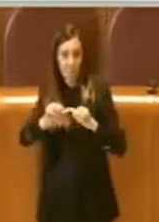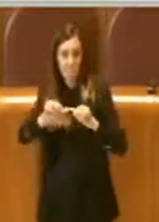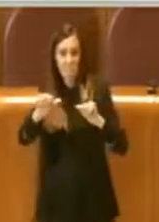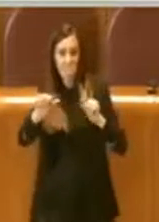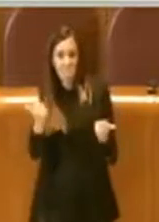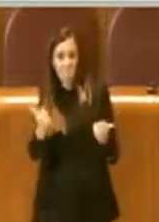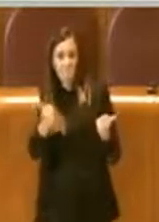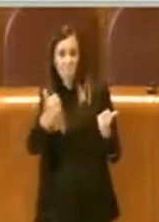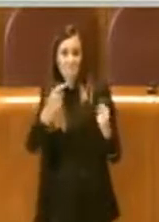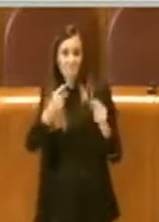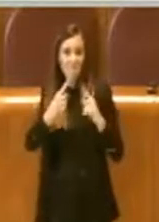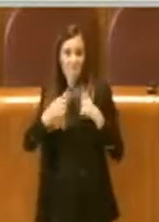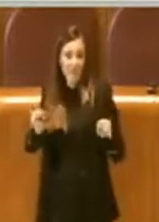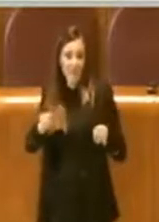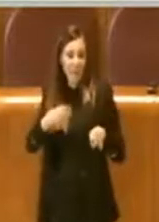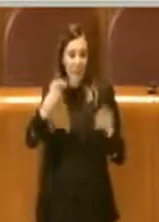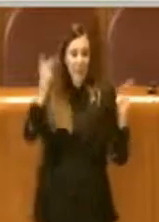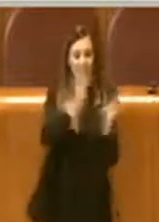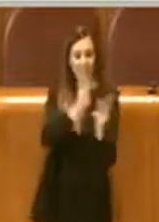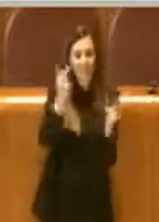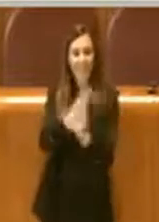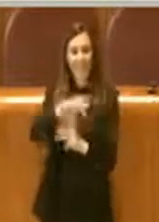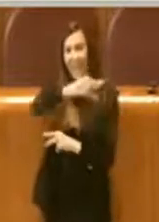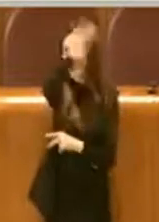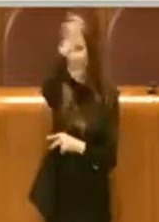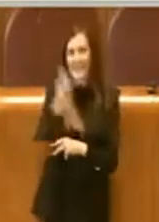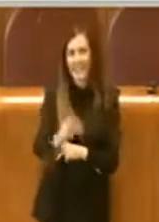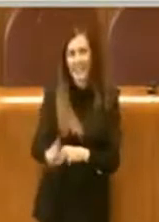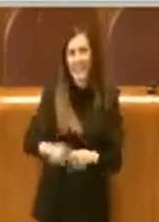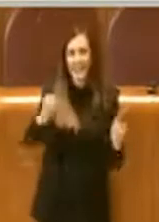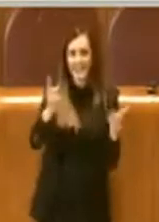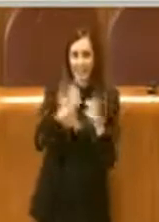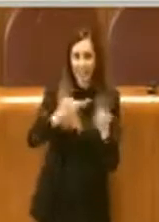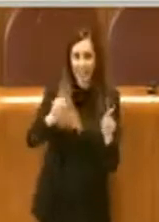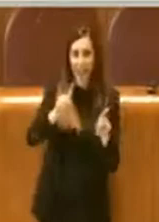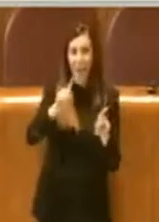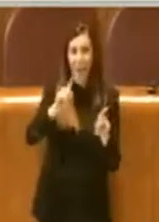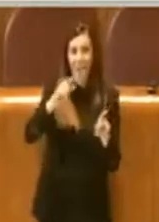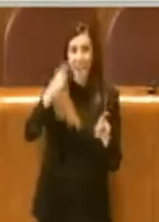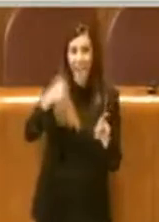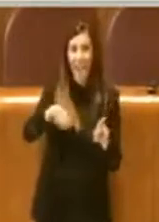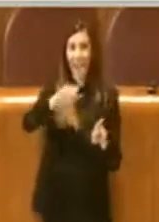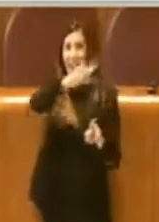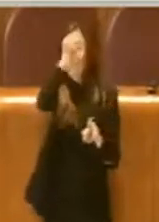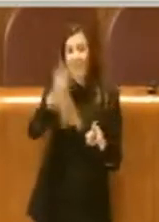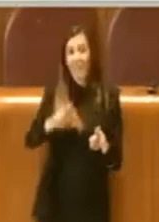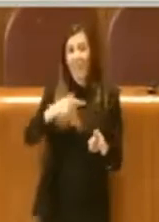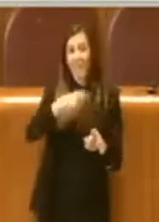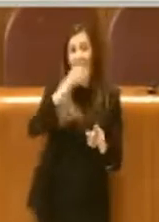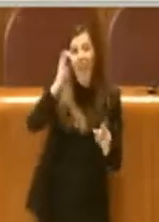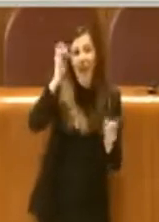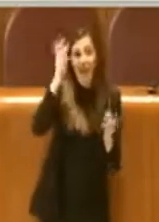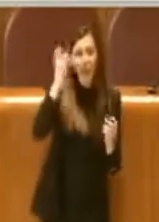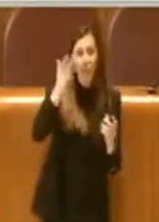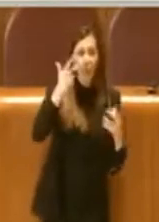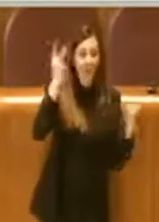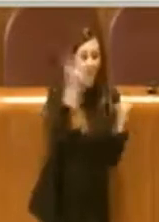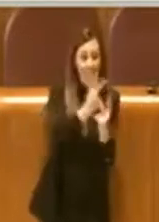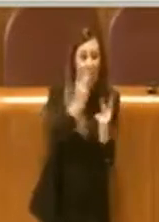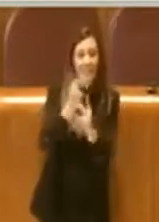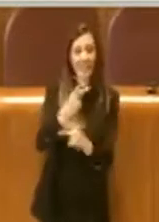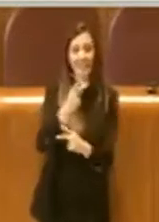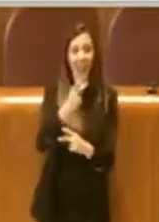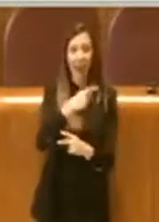realtà, fondazioni liriche sinfoniche italiane, in cui in questo momento si trovano in FIS, e mi dispiace perché avrei voluto